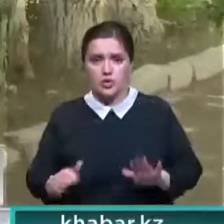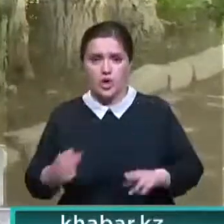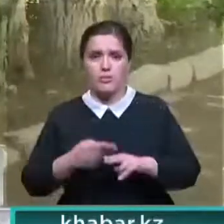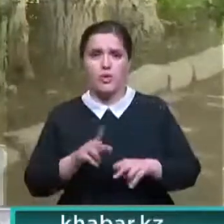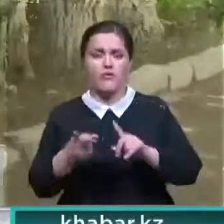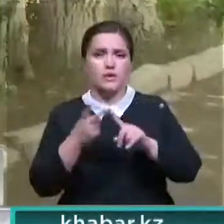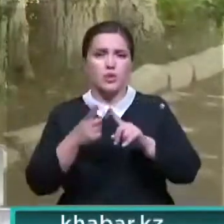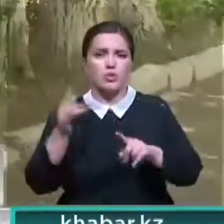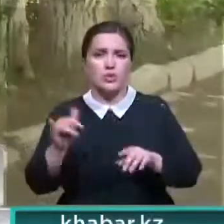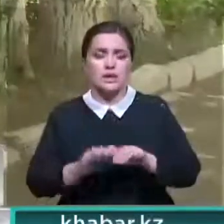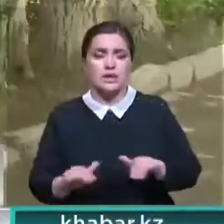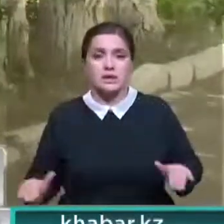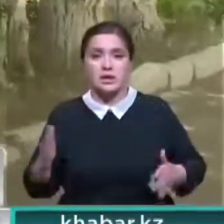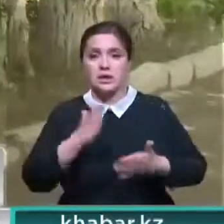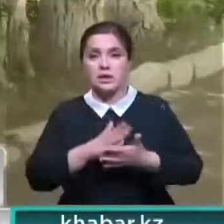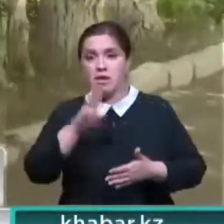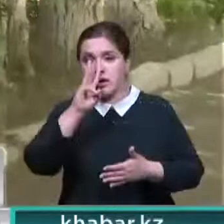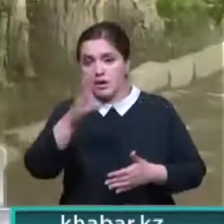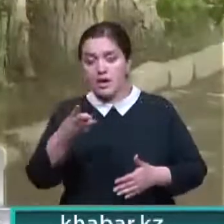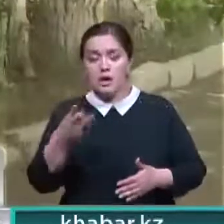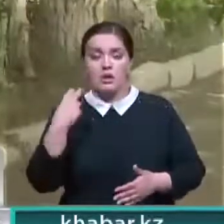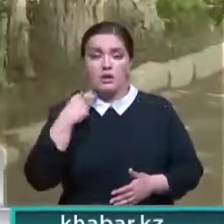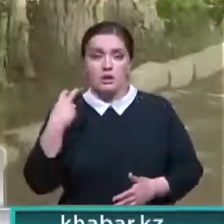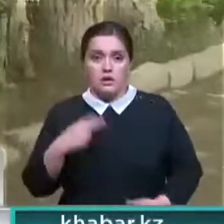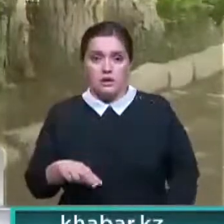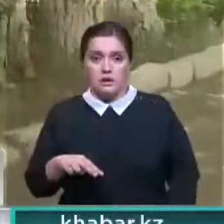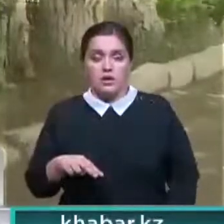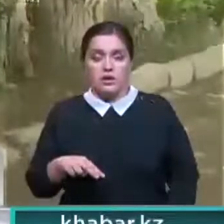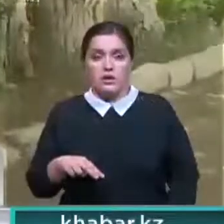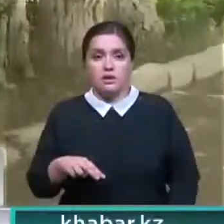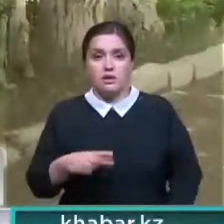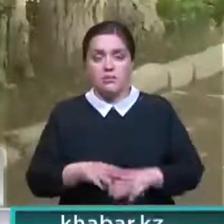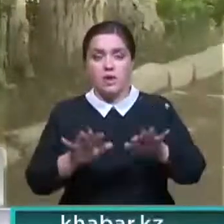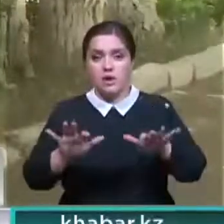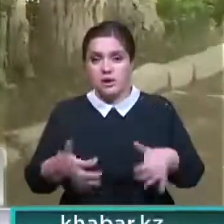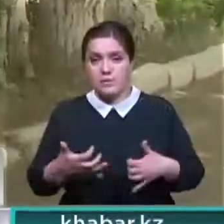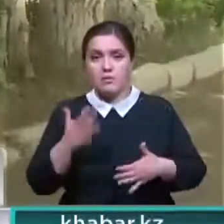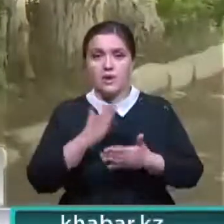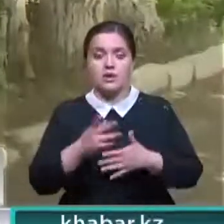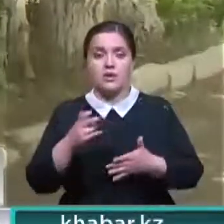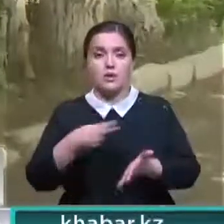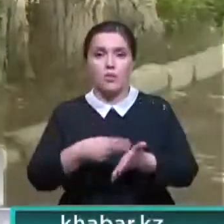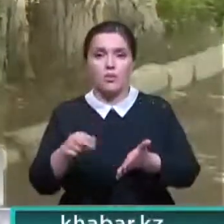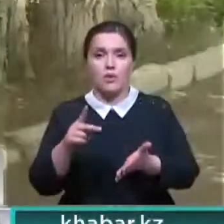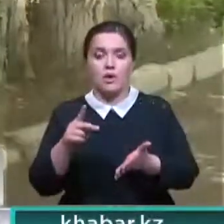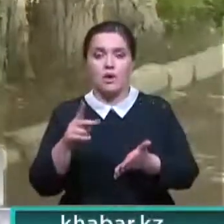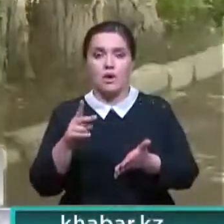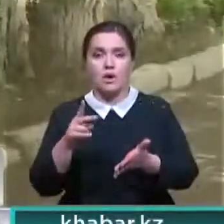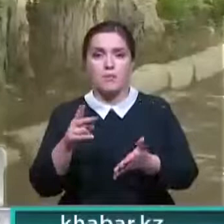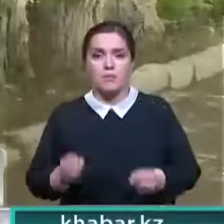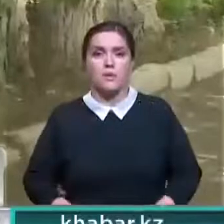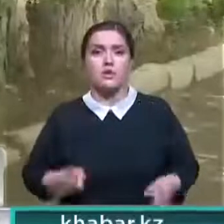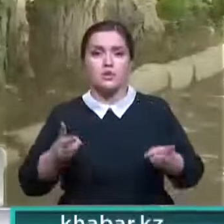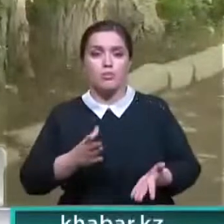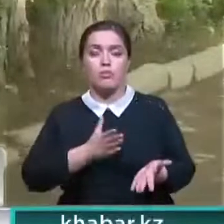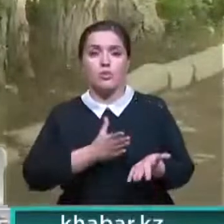детей, назначил 3 года лишения свободы. Доход государства, конфискованное имущество, приобретенное на средства, добытые преступным путем.